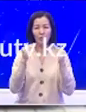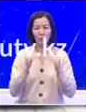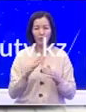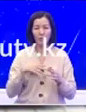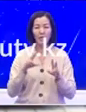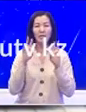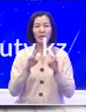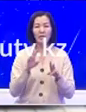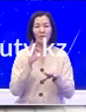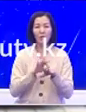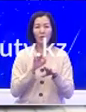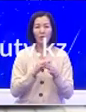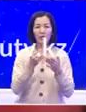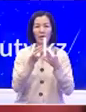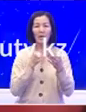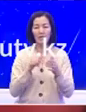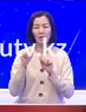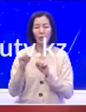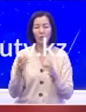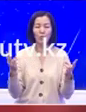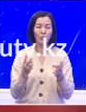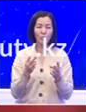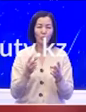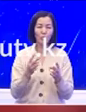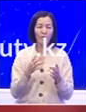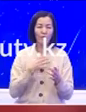төмендеген, дегенмен аурудың алдын алған абзал, дейді мамандар.